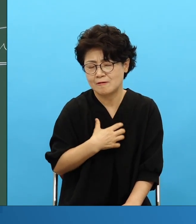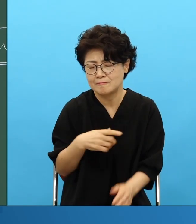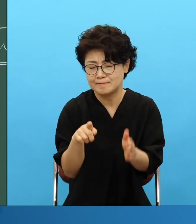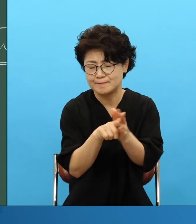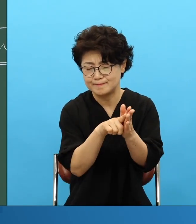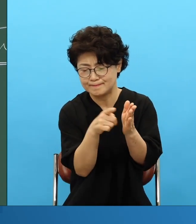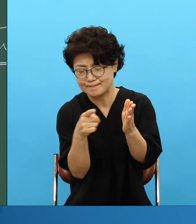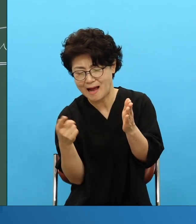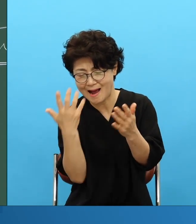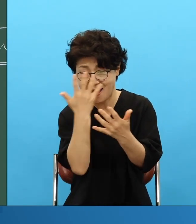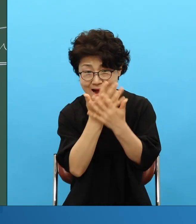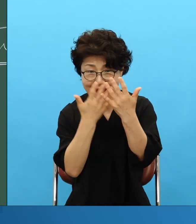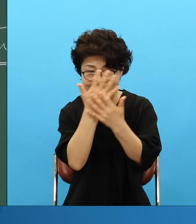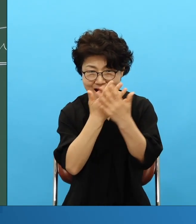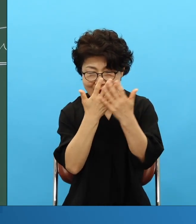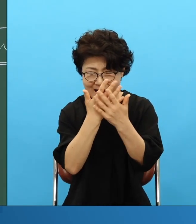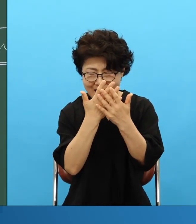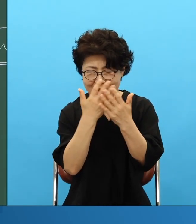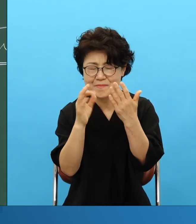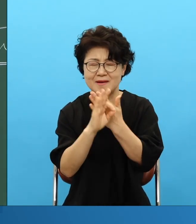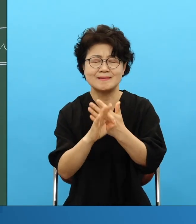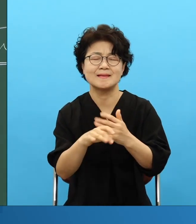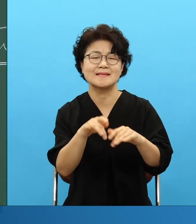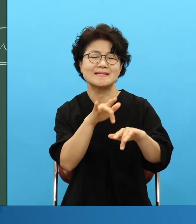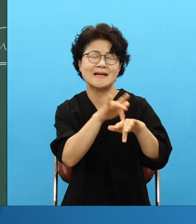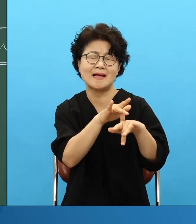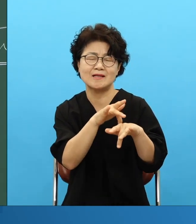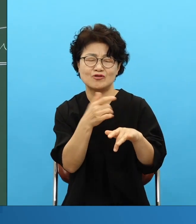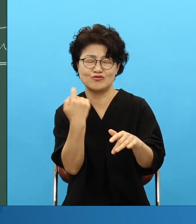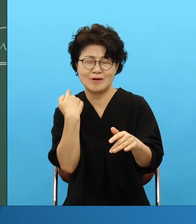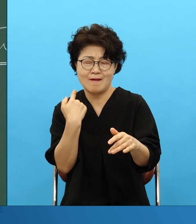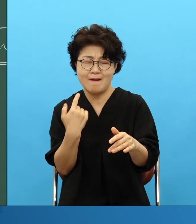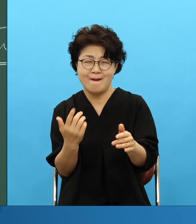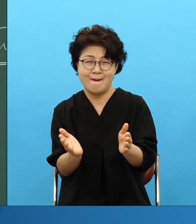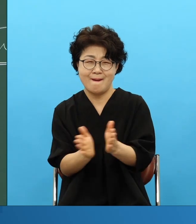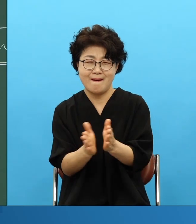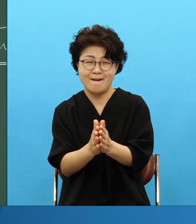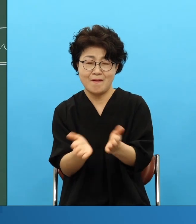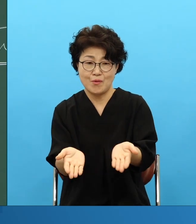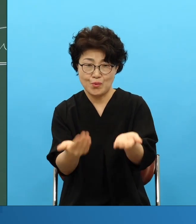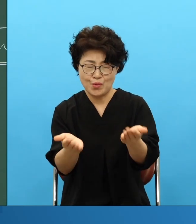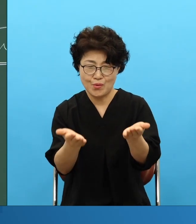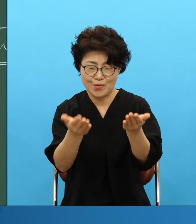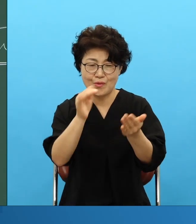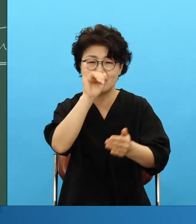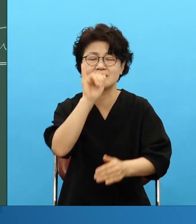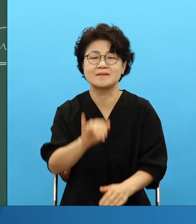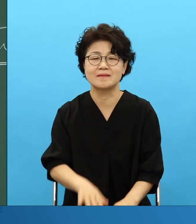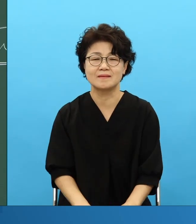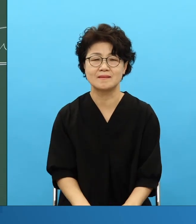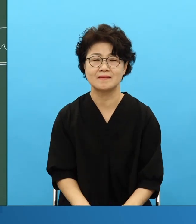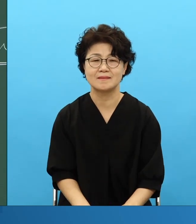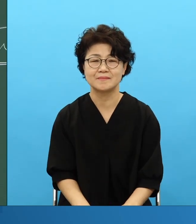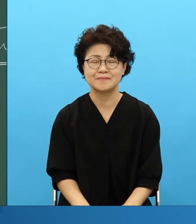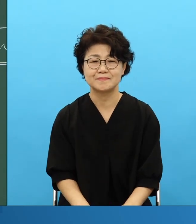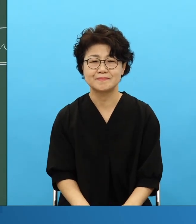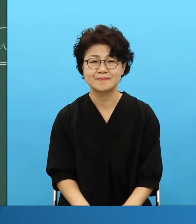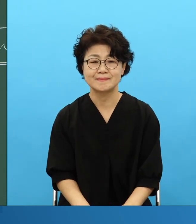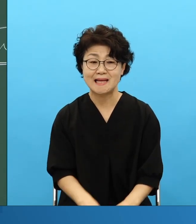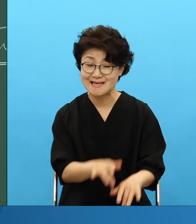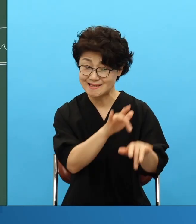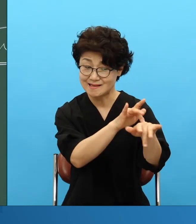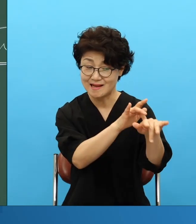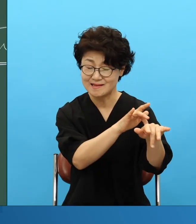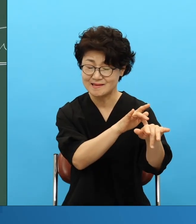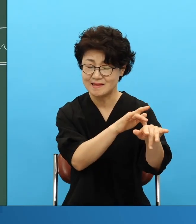in your worries and disbelief, then that's Satan's job well done. He cannot do anything else. 여러분을 절대 이길 수가 없다는 거 압니다. He knows he can never